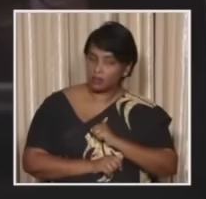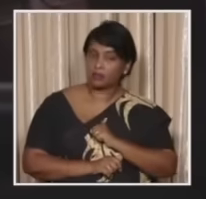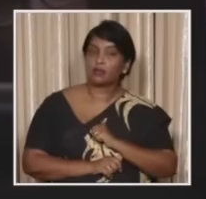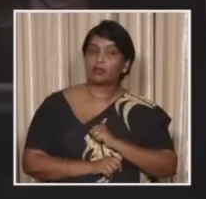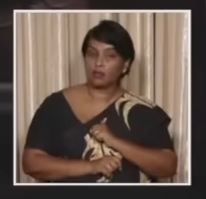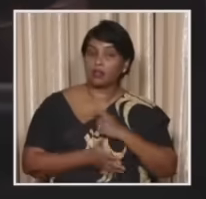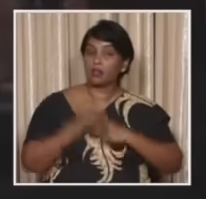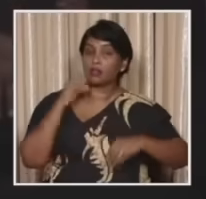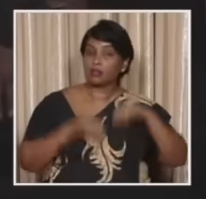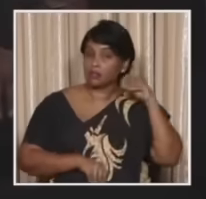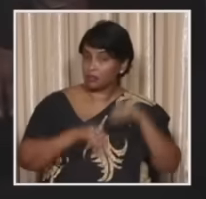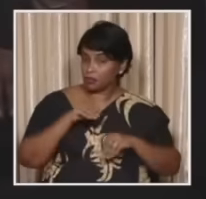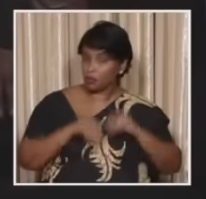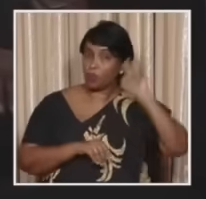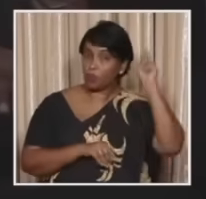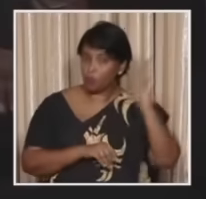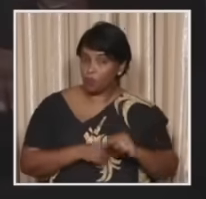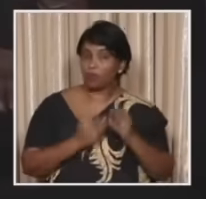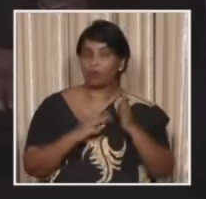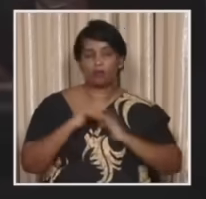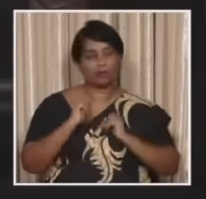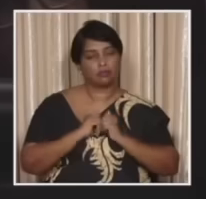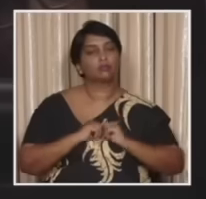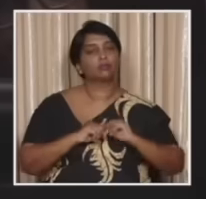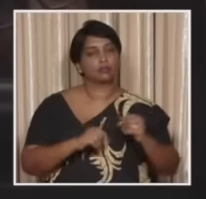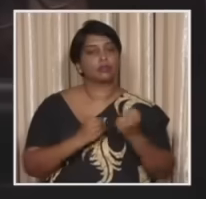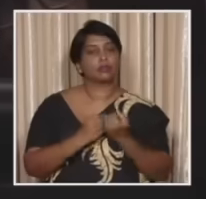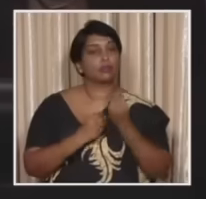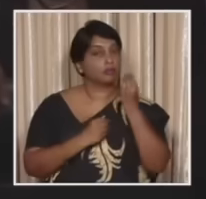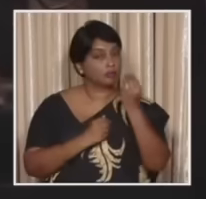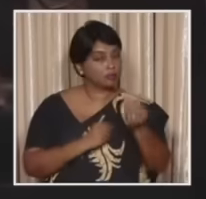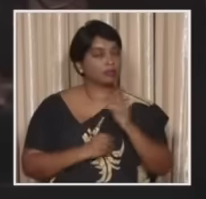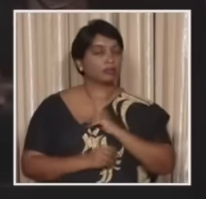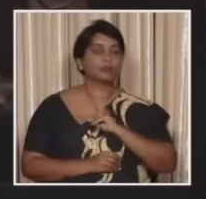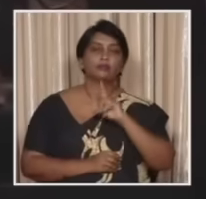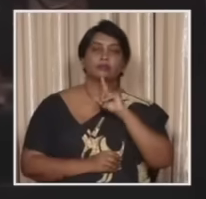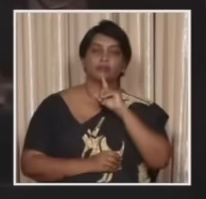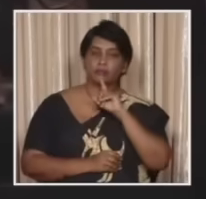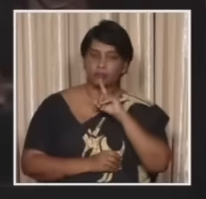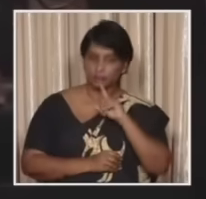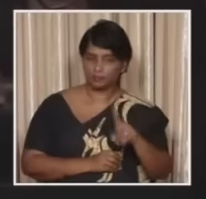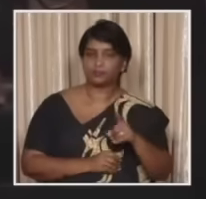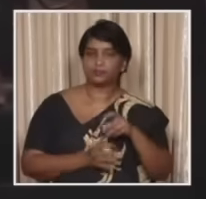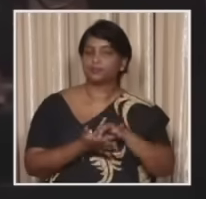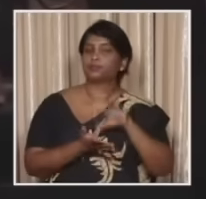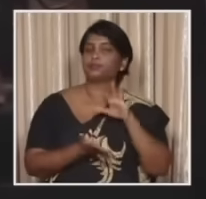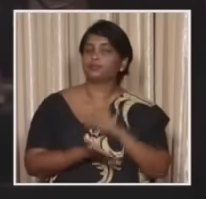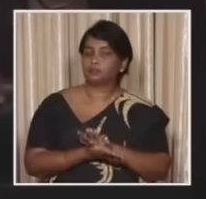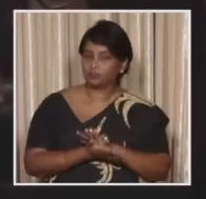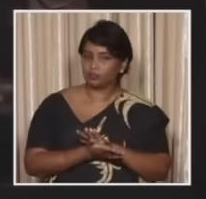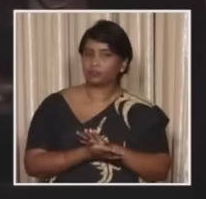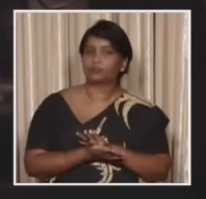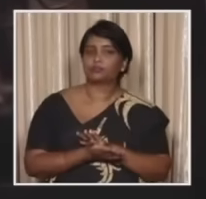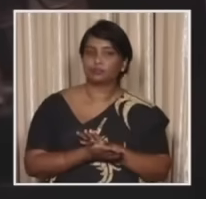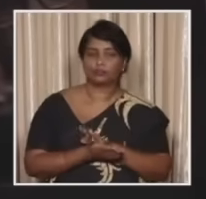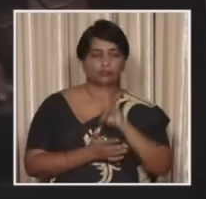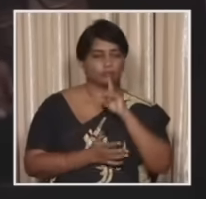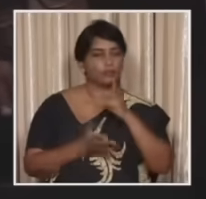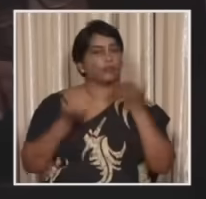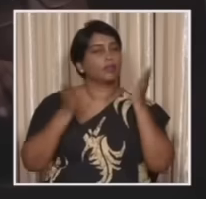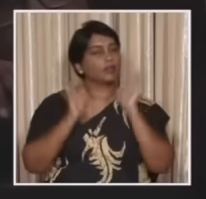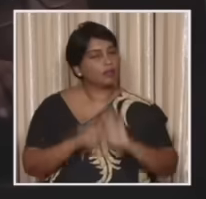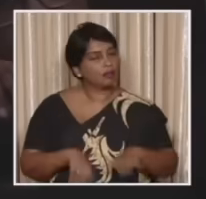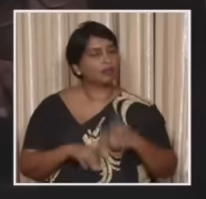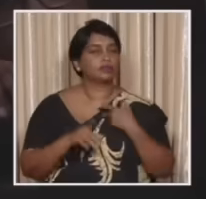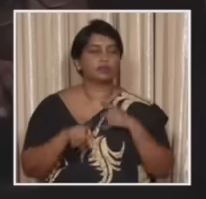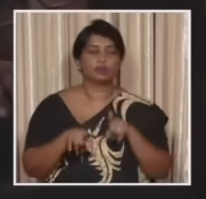ඒ දේශපාලන ජයග්‍රහණයට අවශ්‍ය වැඩපිළිවෙල ලබා දිය යුතුයි කියන කාරණේත් මේ මගේ තීන්දුව තුළ තිබෙන බව ප්‍රකාශ කරන අවසාන වශයෙන්